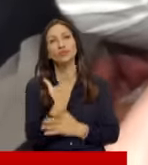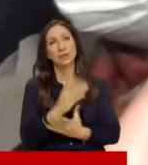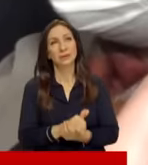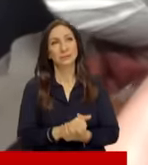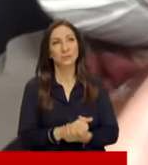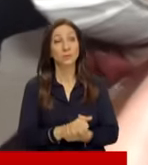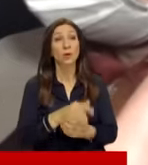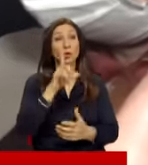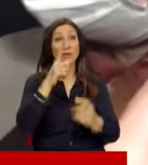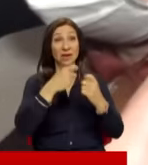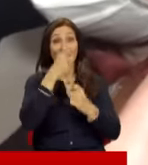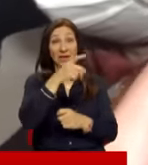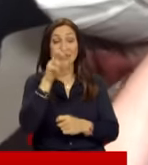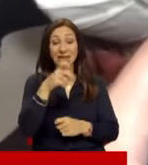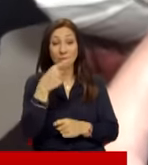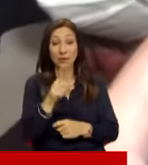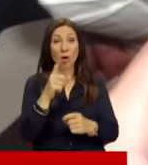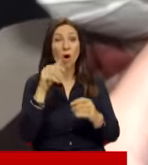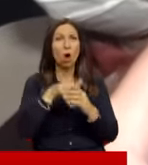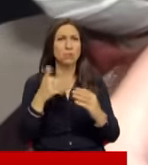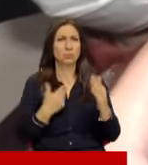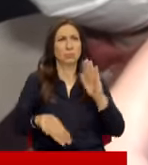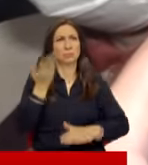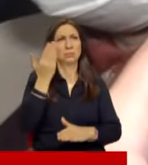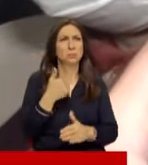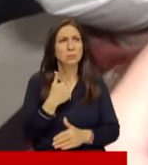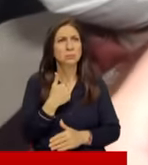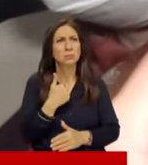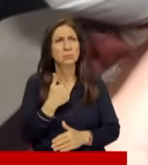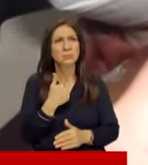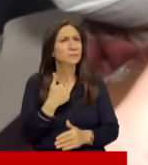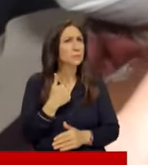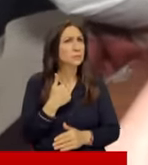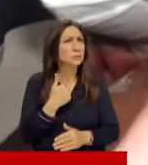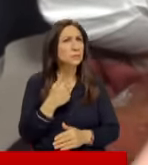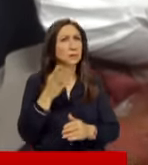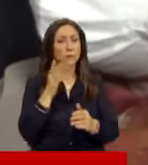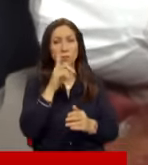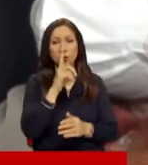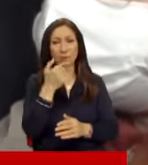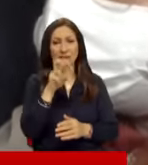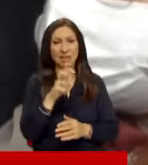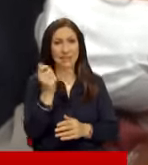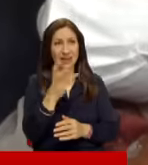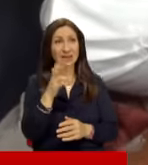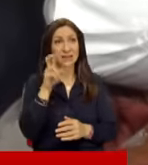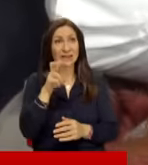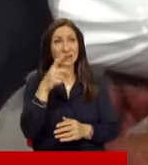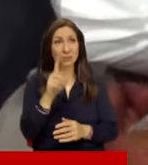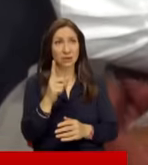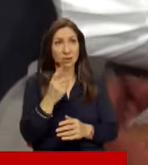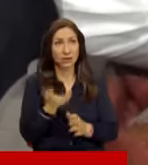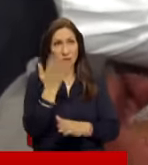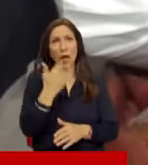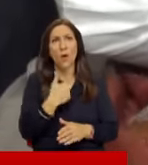çıkacağız. Lütfü Savaş'ta 8 bin oy önde olduklarını iddia etti. 168 tane sandık önde. Biz 8 bin küsur